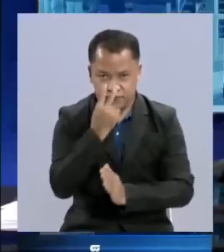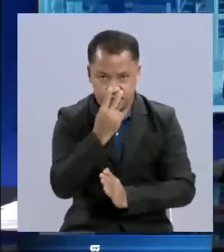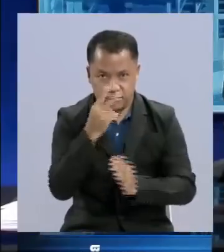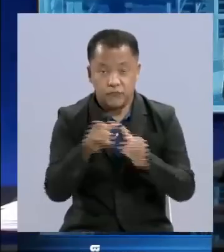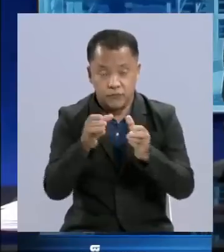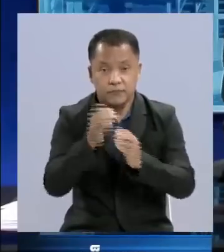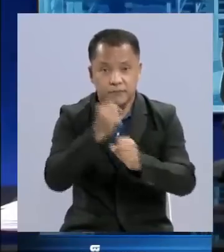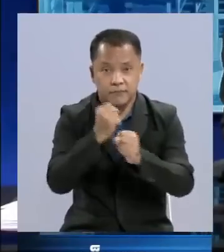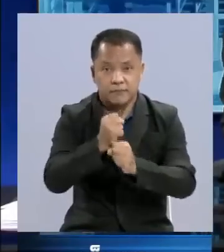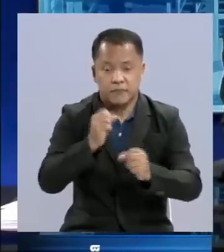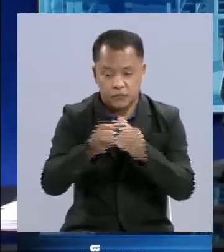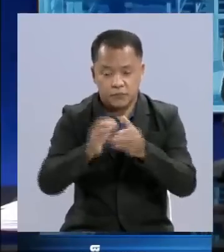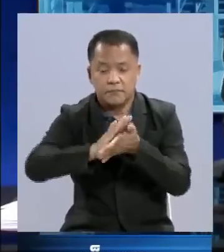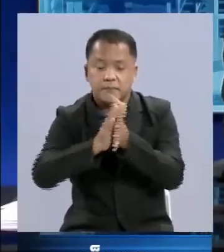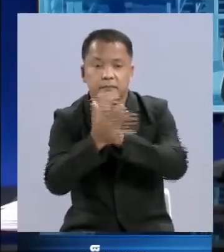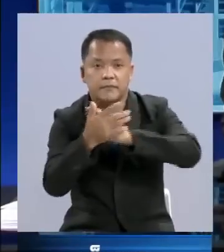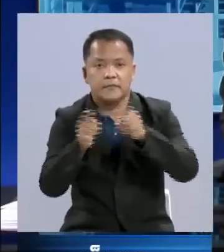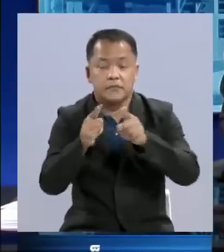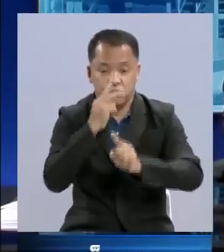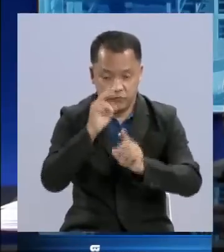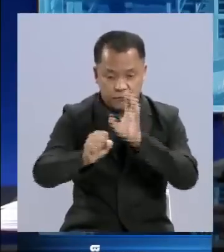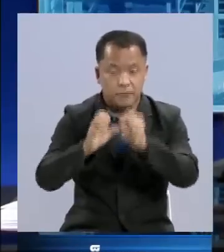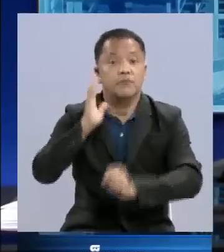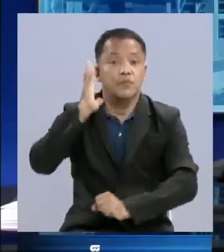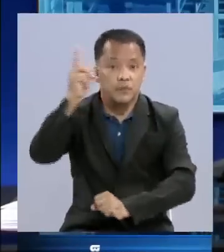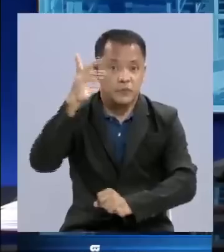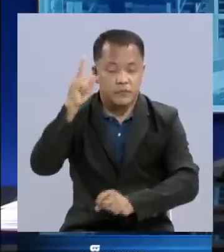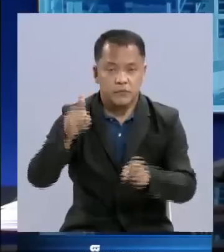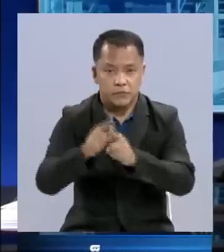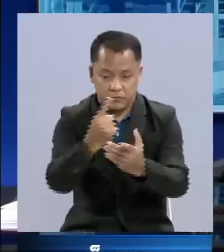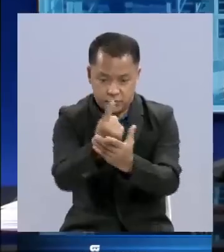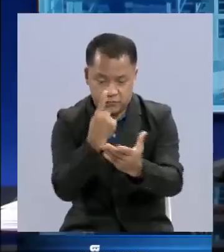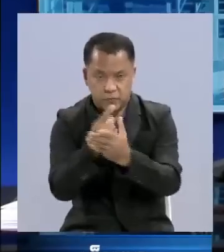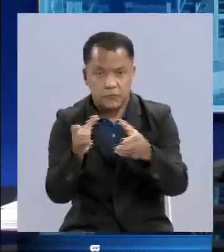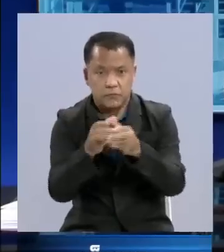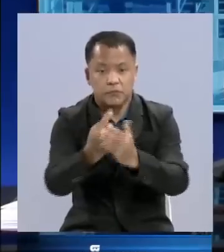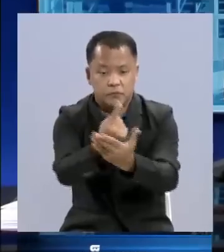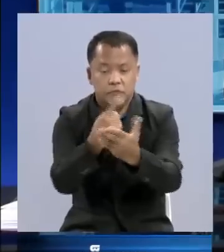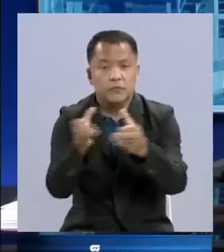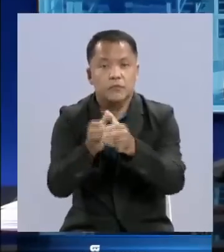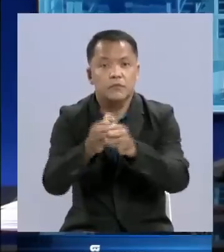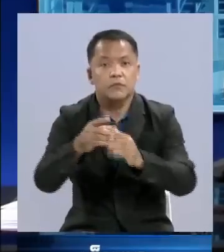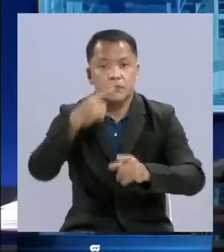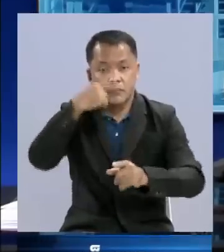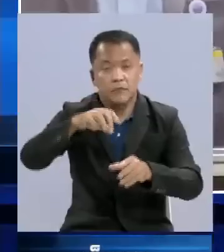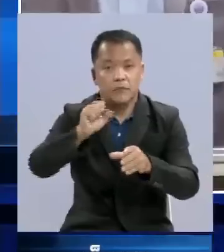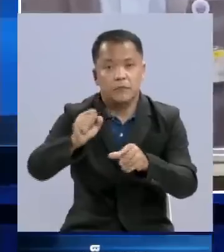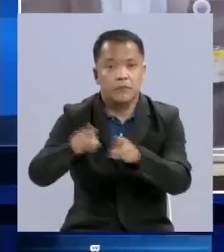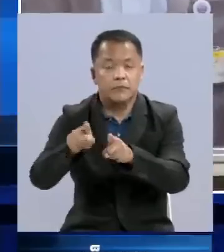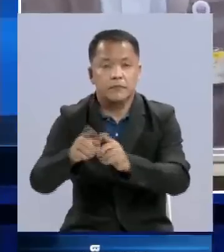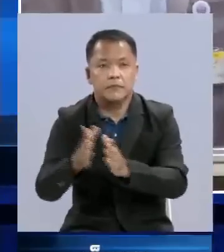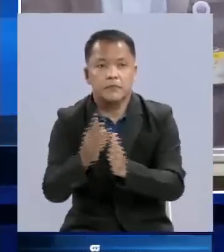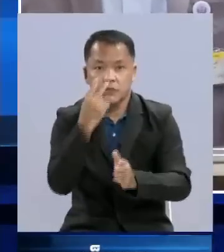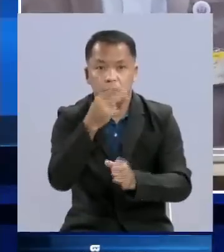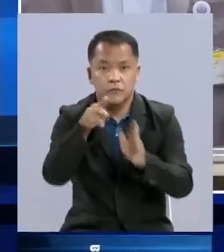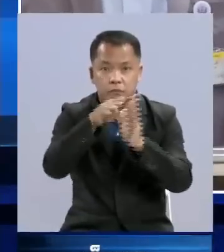การทำงานของคณะกรรมการเปลี่ยนผ่านซึ่งเดี๋ยวจับตาพรุ่งนี้กันอีกที ใช่ครับแล้วก็หนึ่งในนั้นเองที่เป็นตัวแทนของพักเข้าร่วมในคณะทำงานเปลี่ยนผ่านด้วยนะครับแล้ว